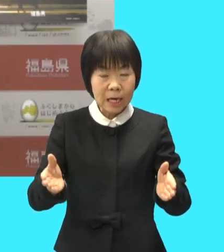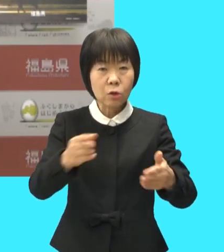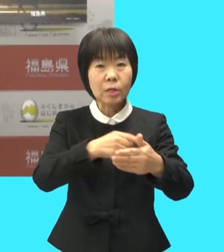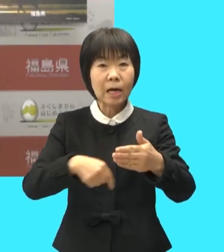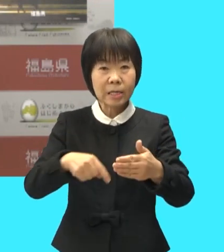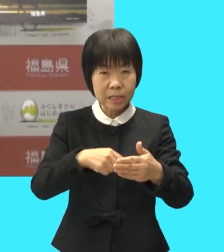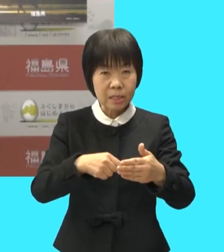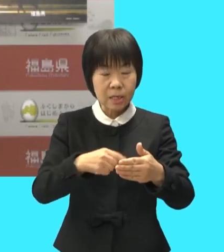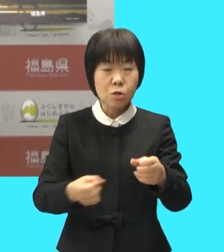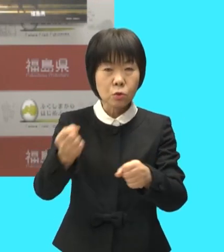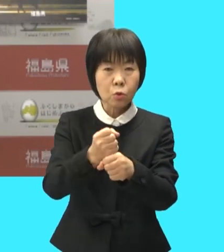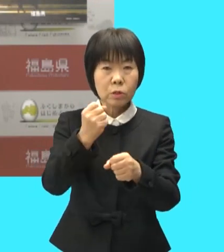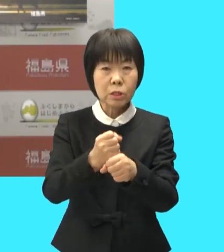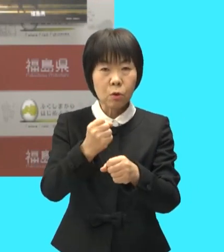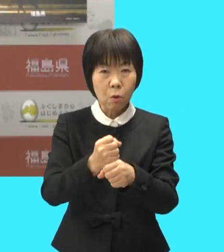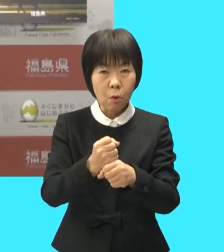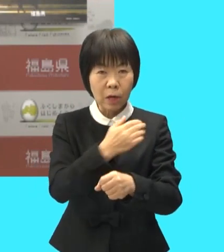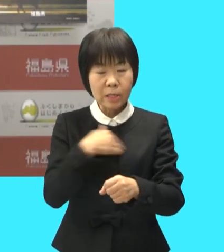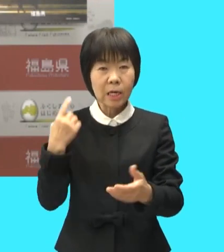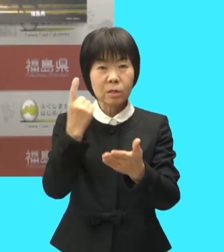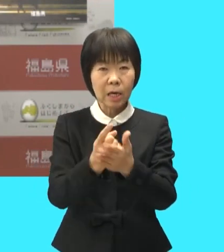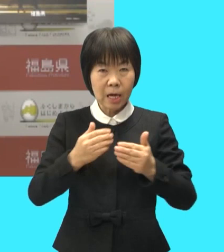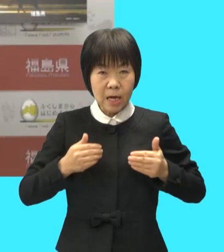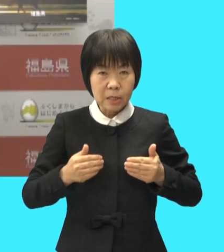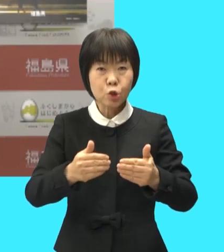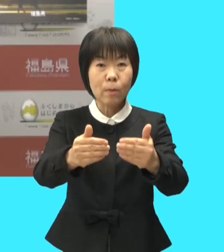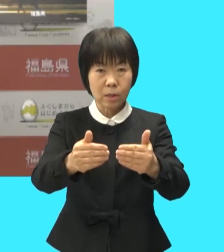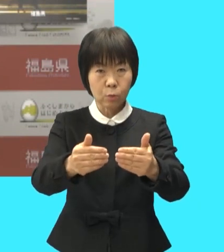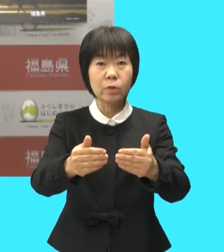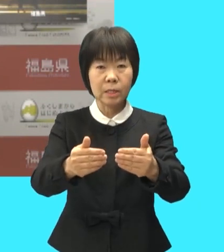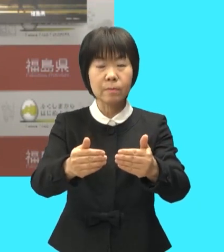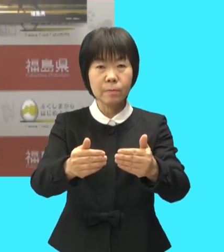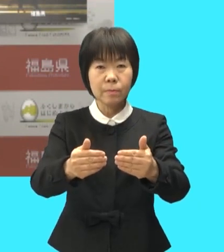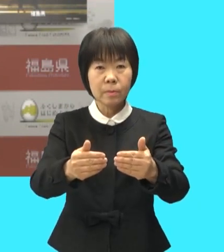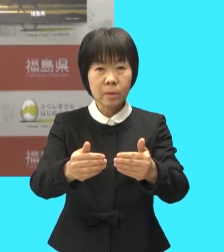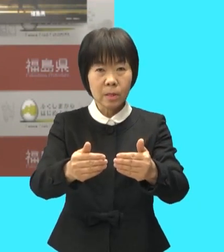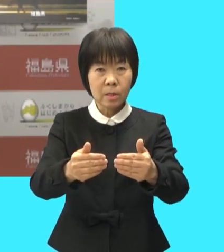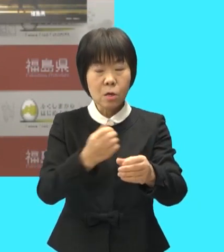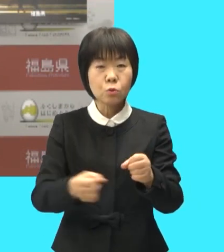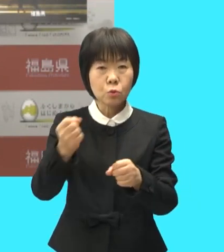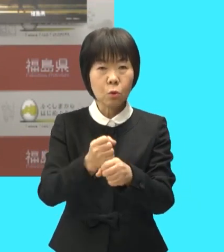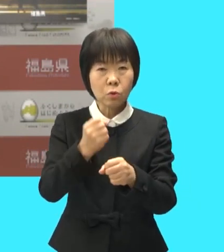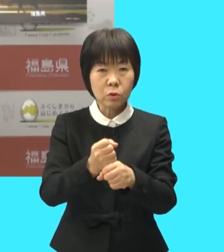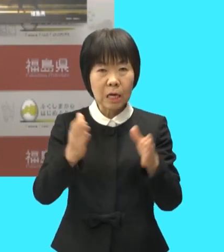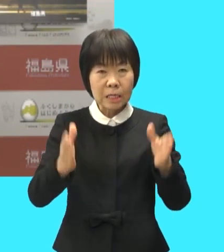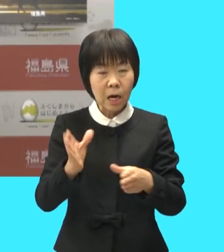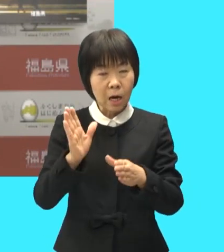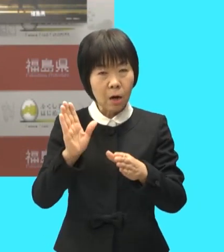に、復興事業をできる限り前へ進めるとともに、復興創生